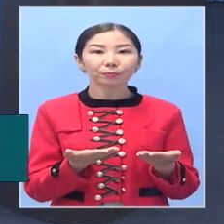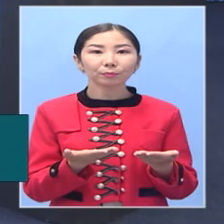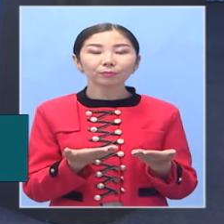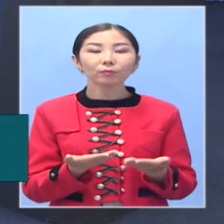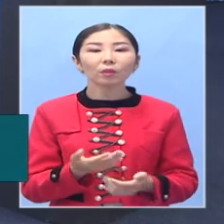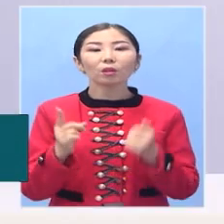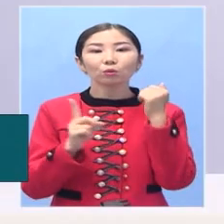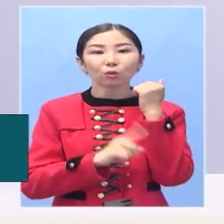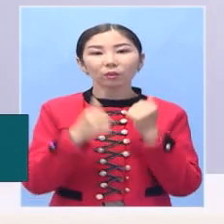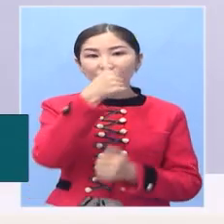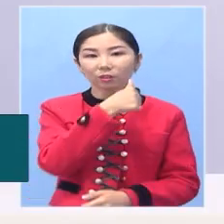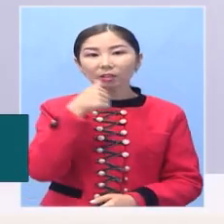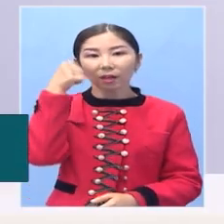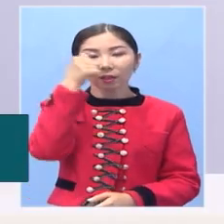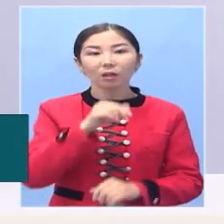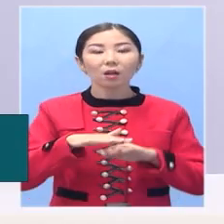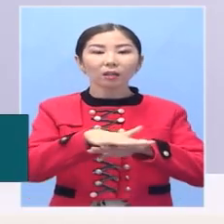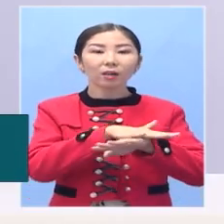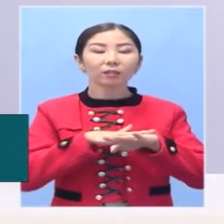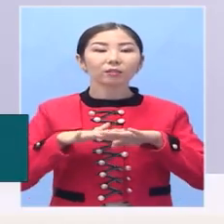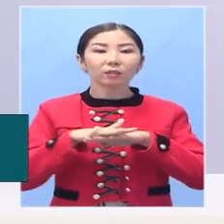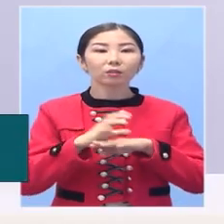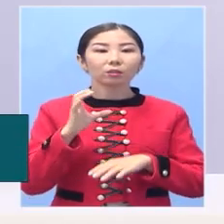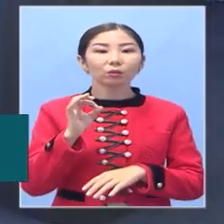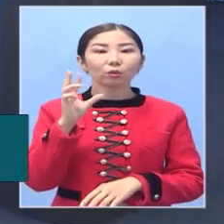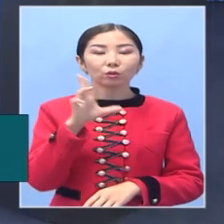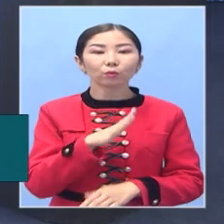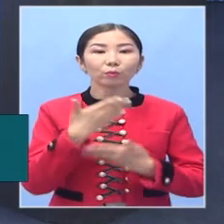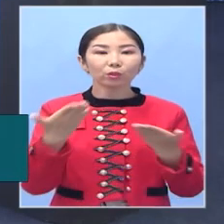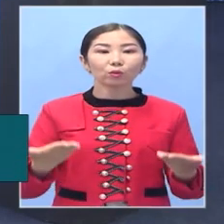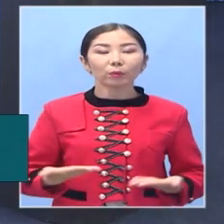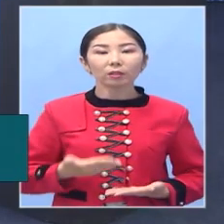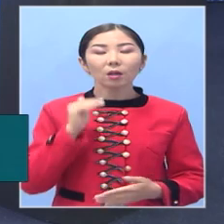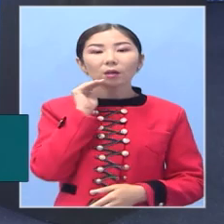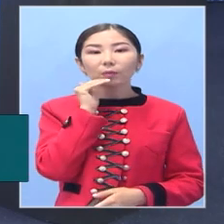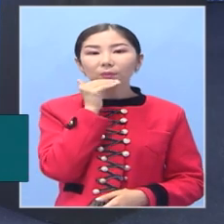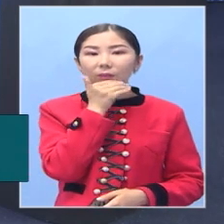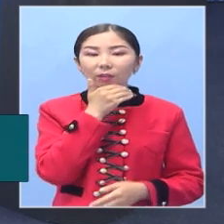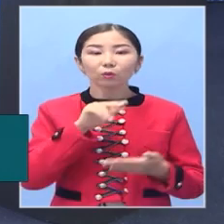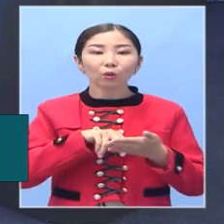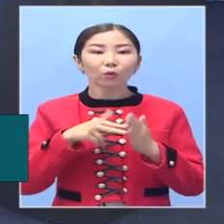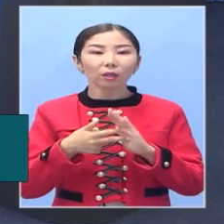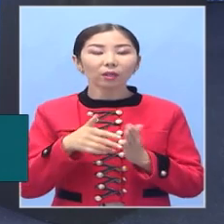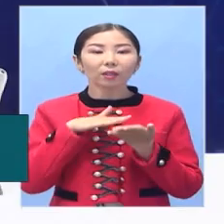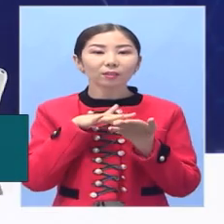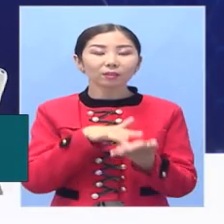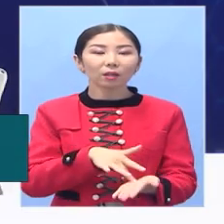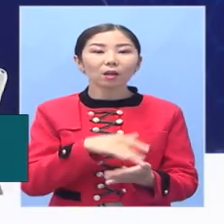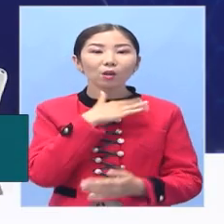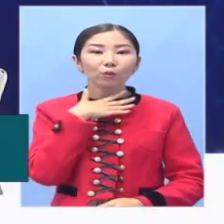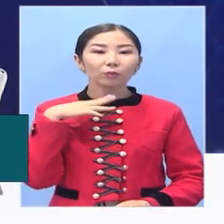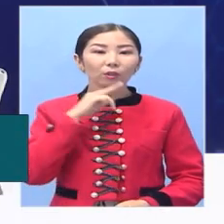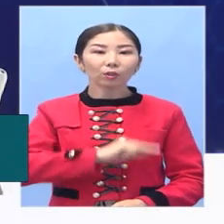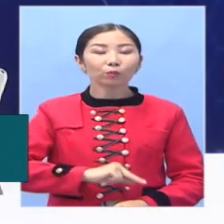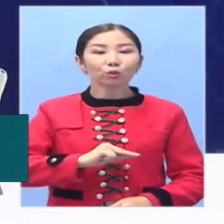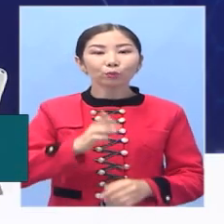соңғы жылдары халықтың әлеуметтік мәселелерін шешу, өмір сүру сапасын жақсарту мақсатында Орал қаласында көп деген ауқымды жұмыстар